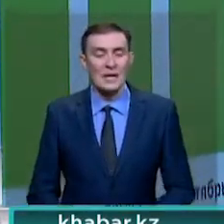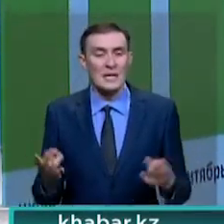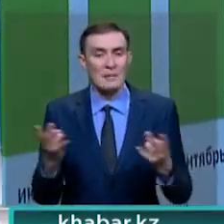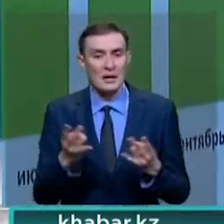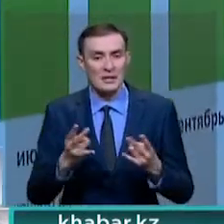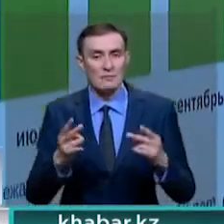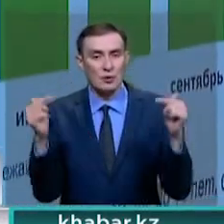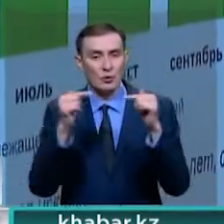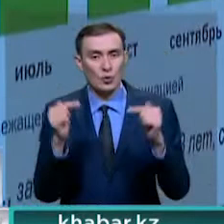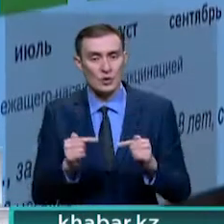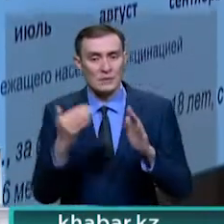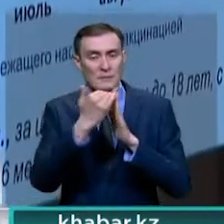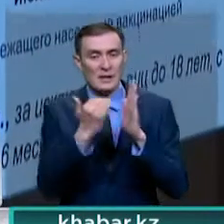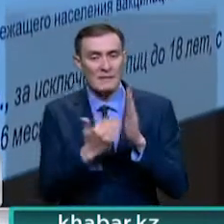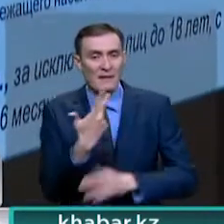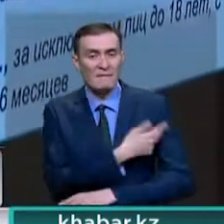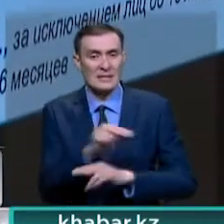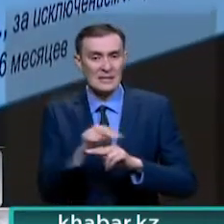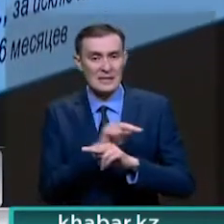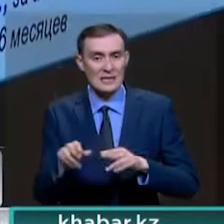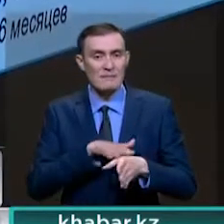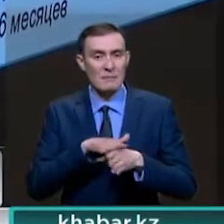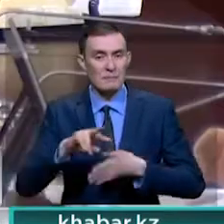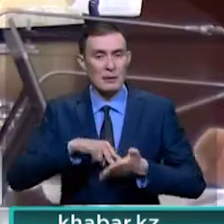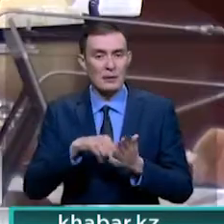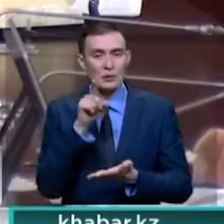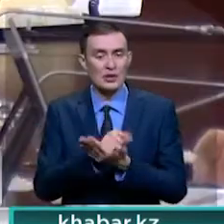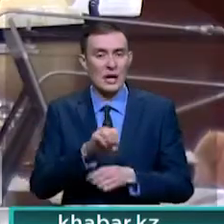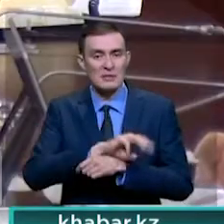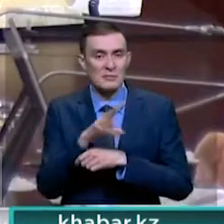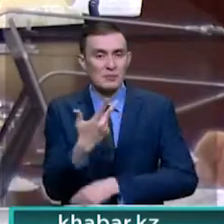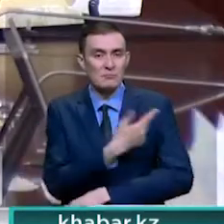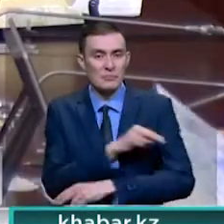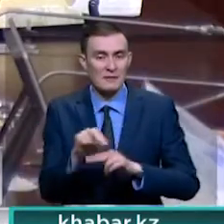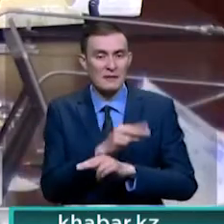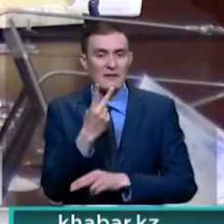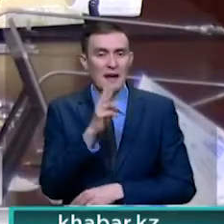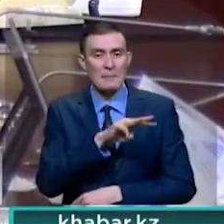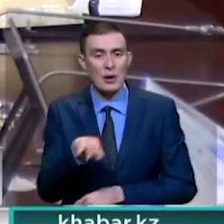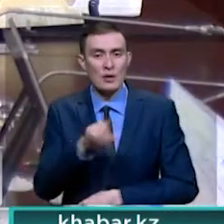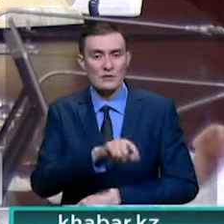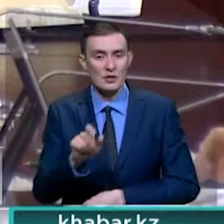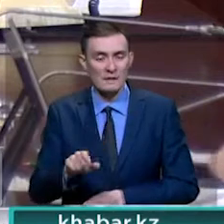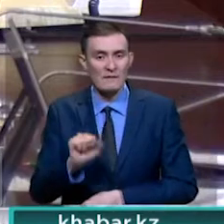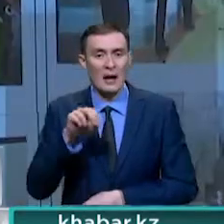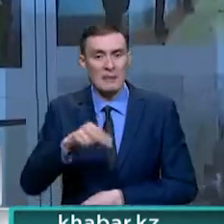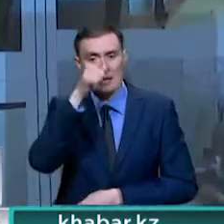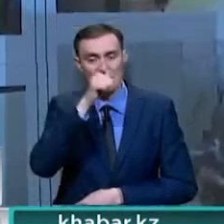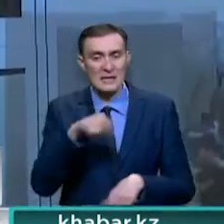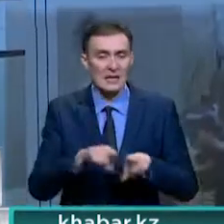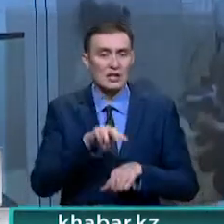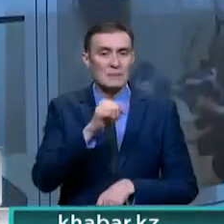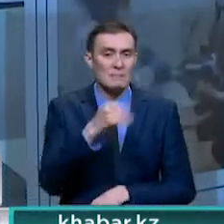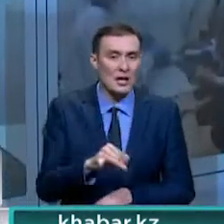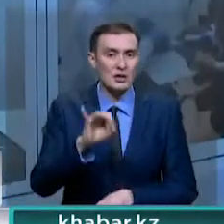Необходимо четко придерживаться графика вакцинации. По плану мы должны обеспечить прививками по 2 миллиона человек в апреле, а также в мае